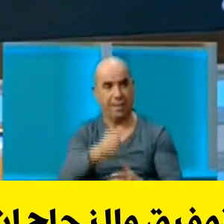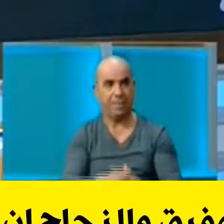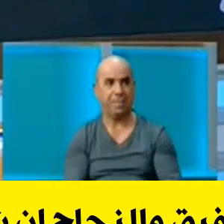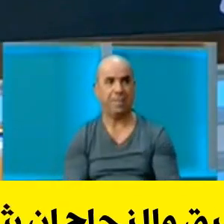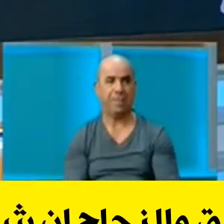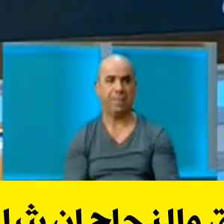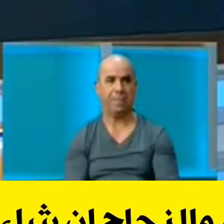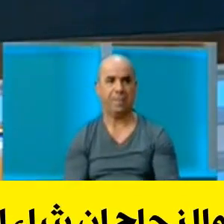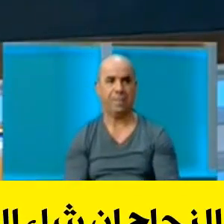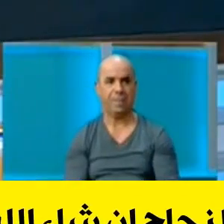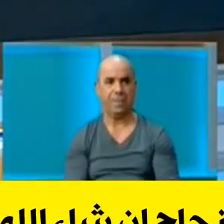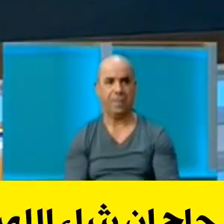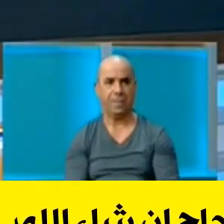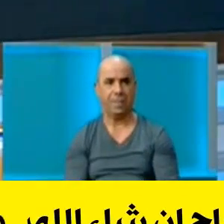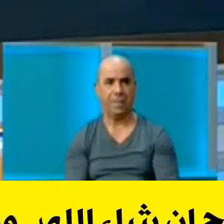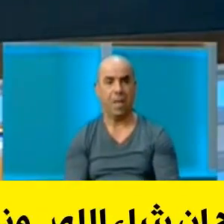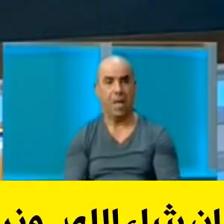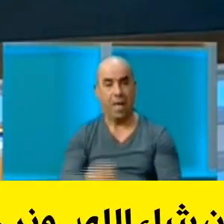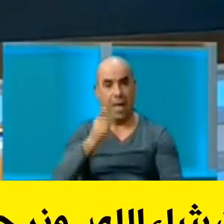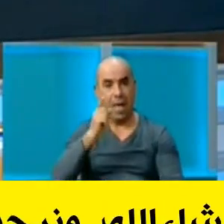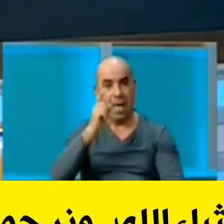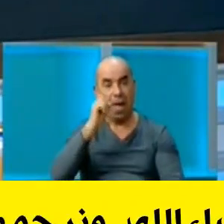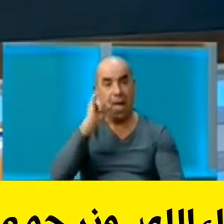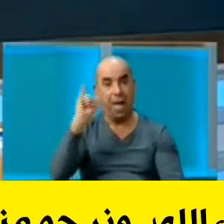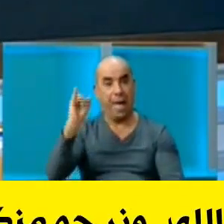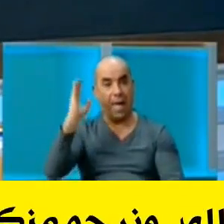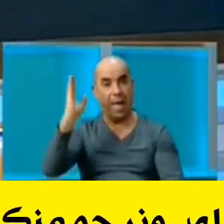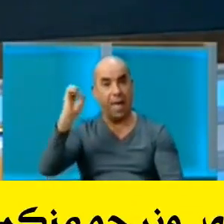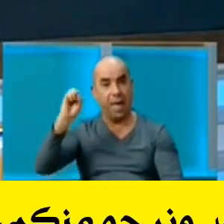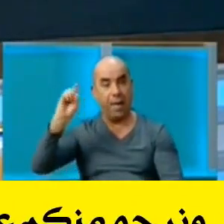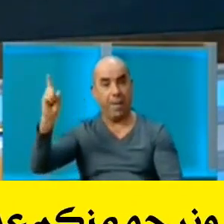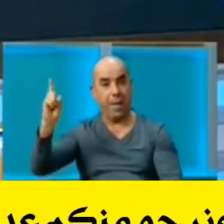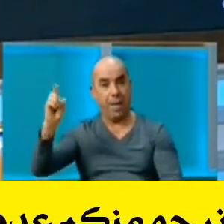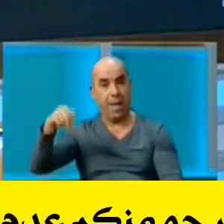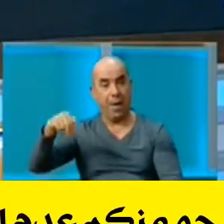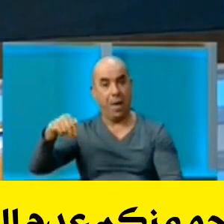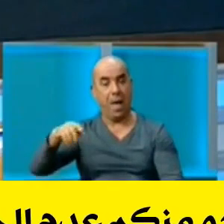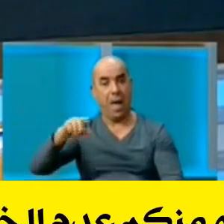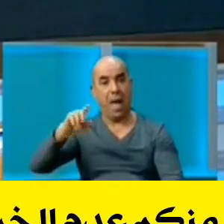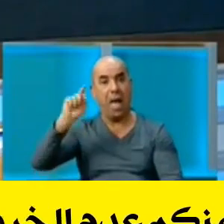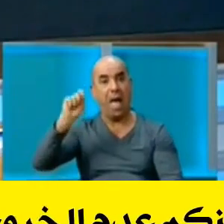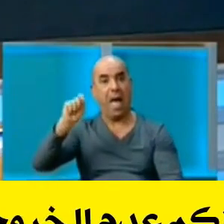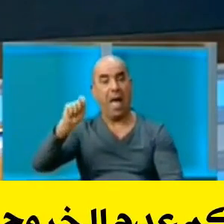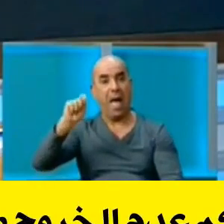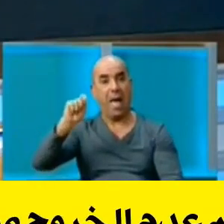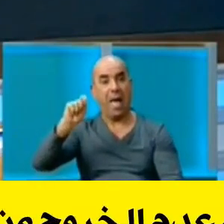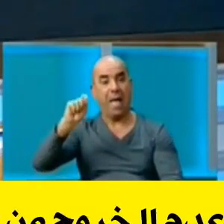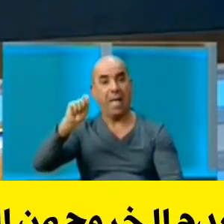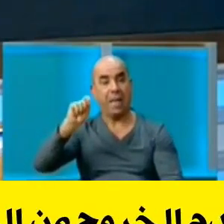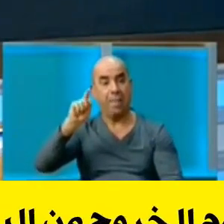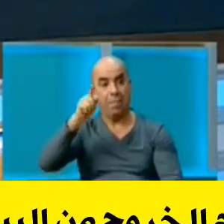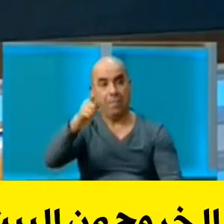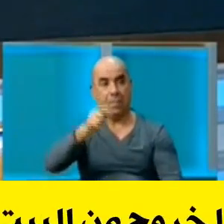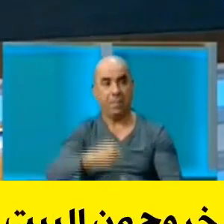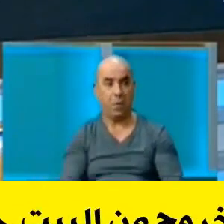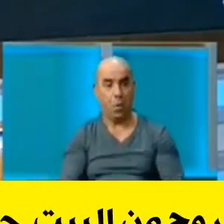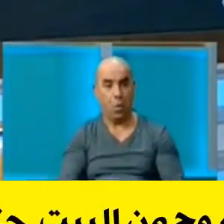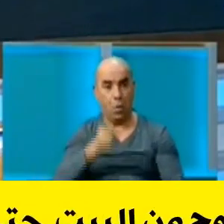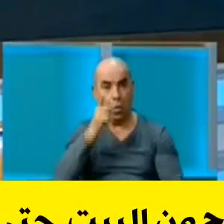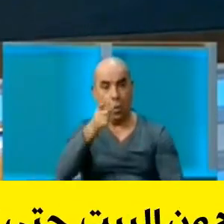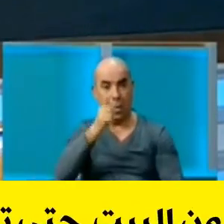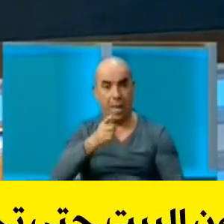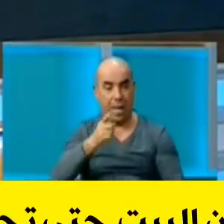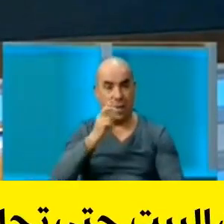مشددة. ممتاز. ابن الهيثم والخوارزمي هما اللذان أعطيا